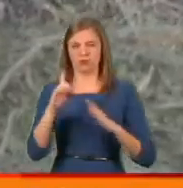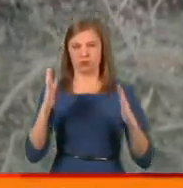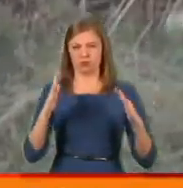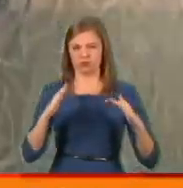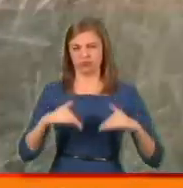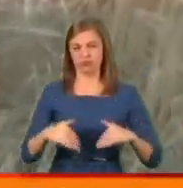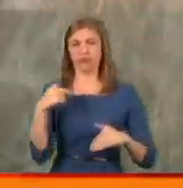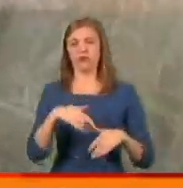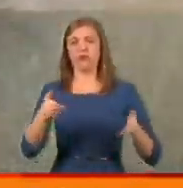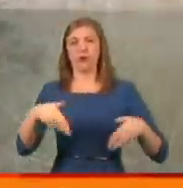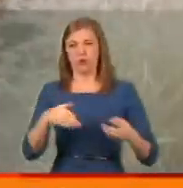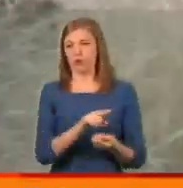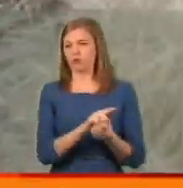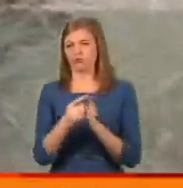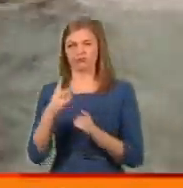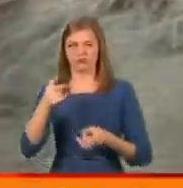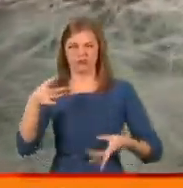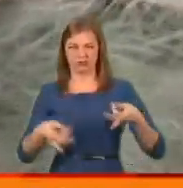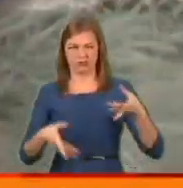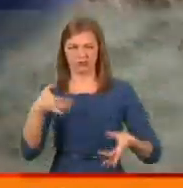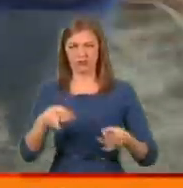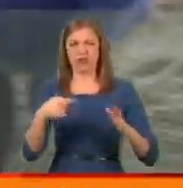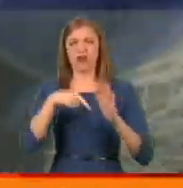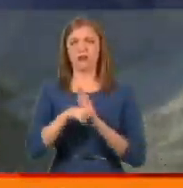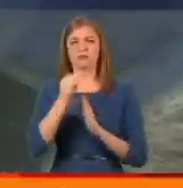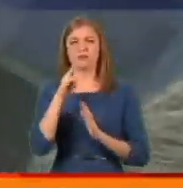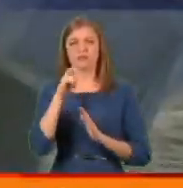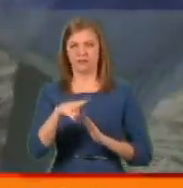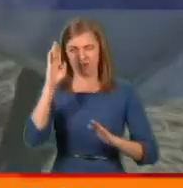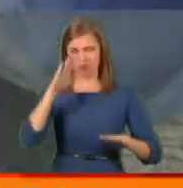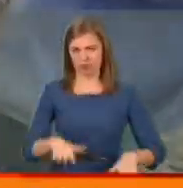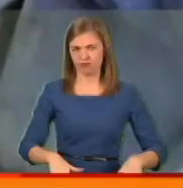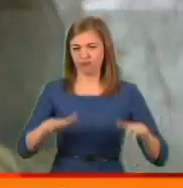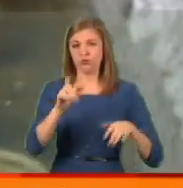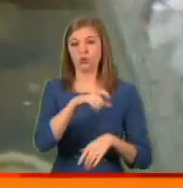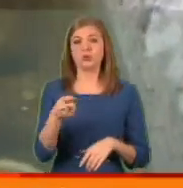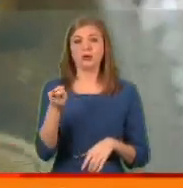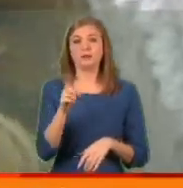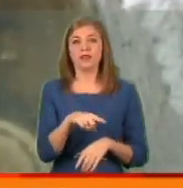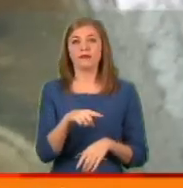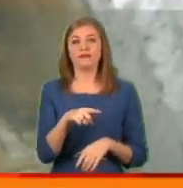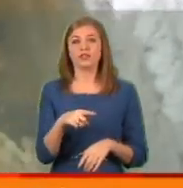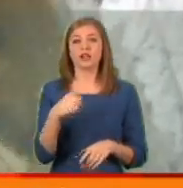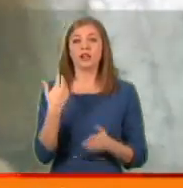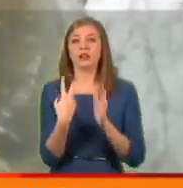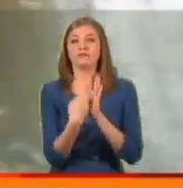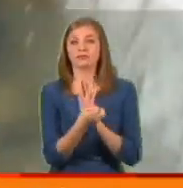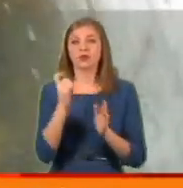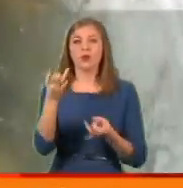просідати. Городи перетворилися на багнюку, підвали повінця у воді. Людям навіть перечекати